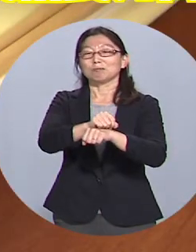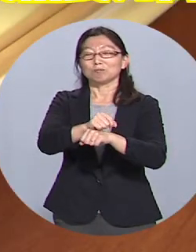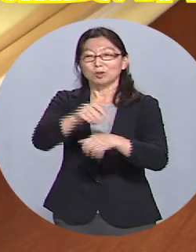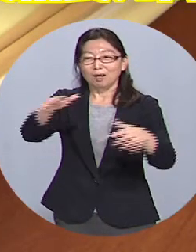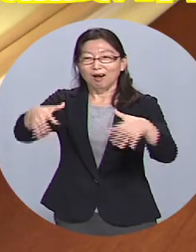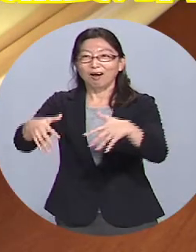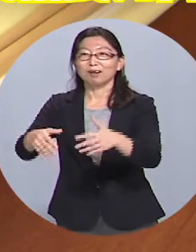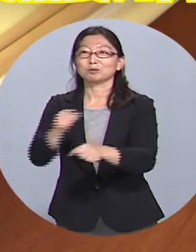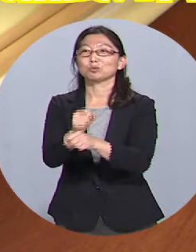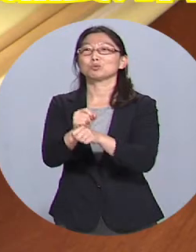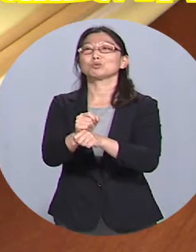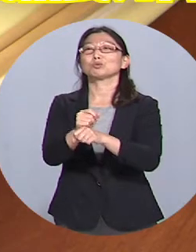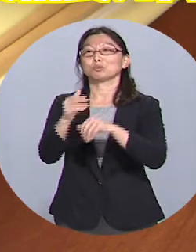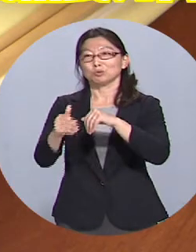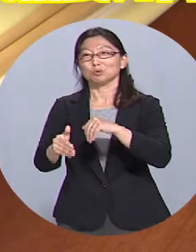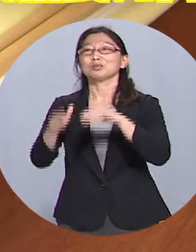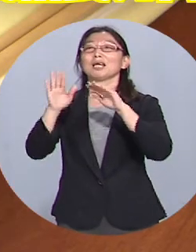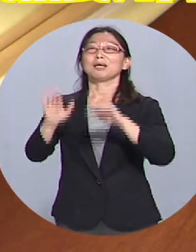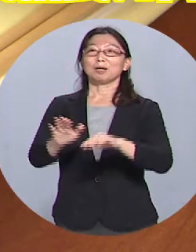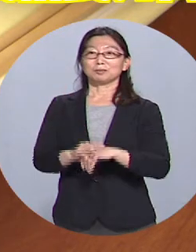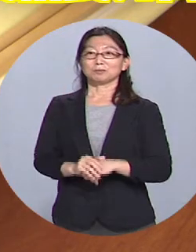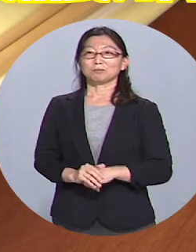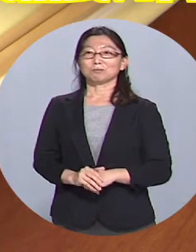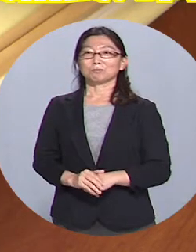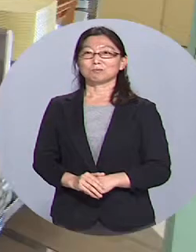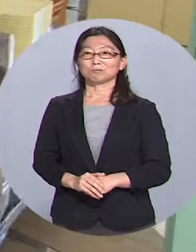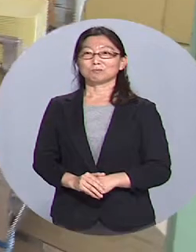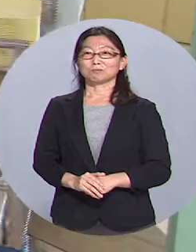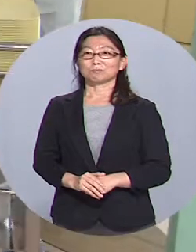ているんです。 美味しそう。 梅干しがいいね、小瀬、